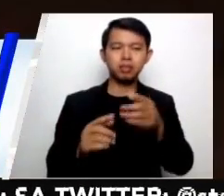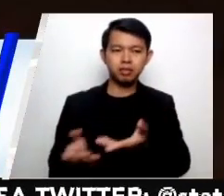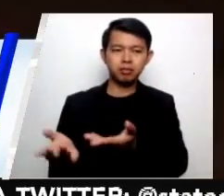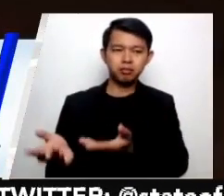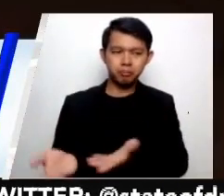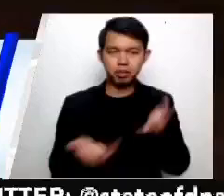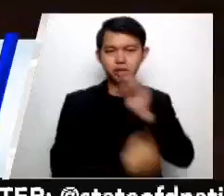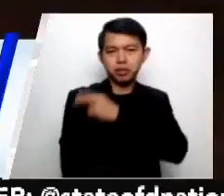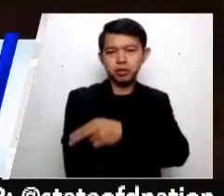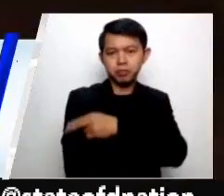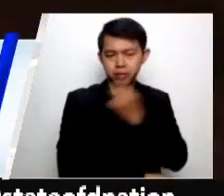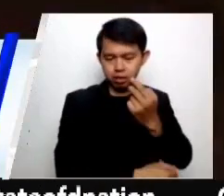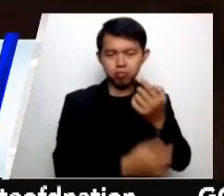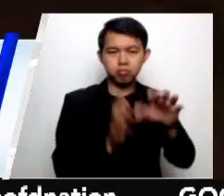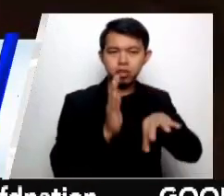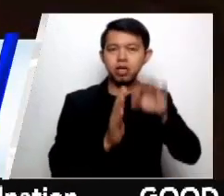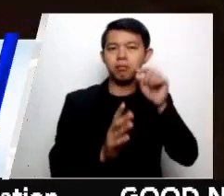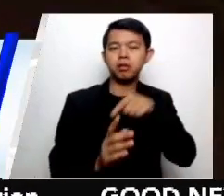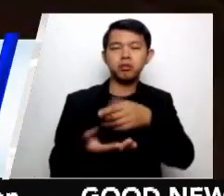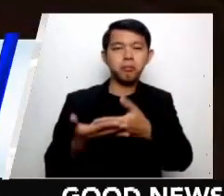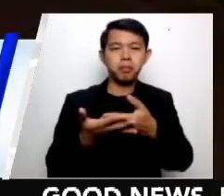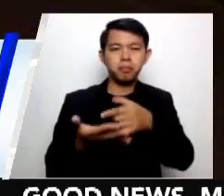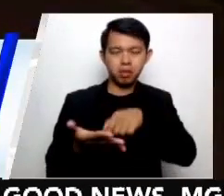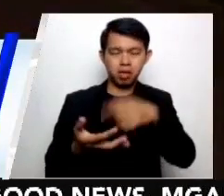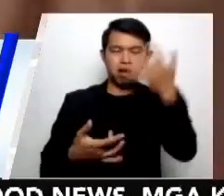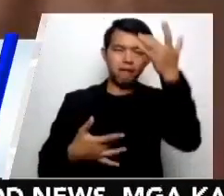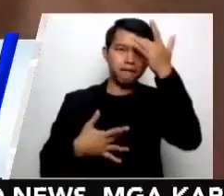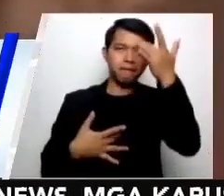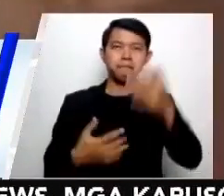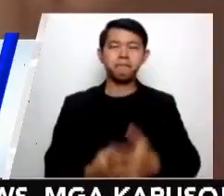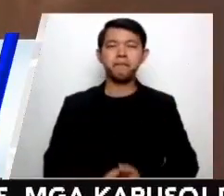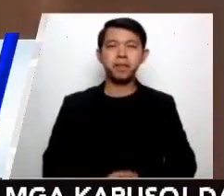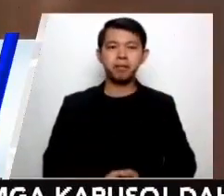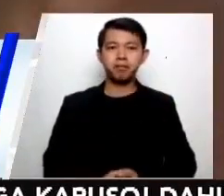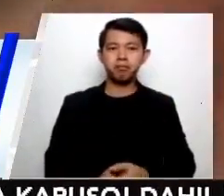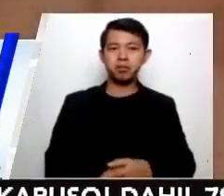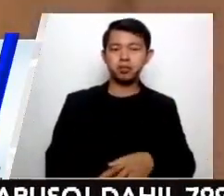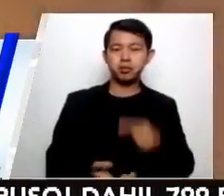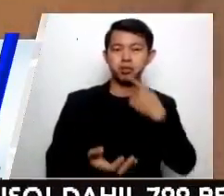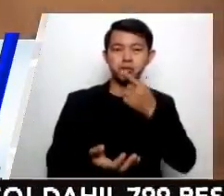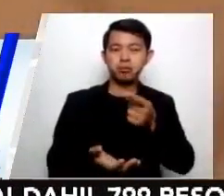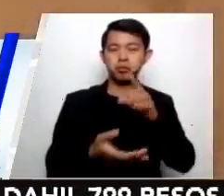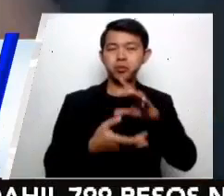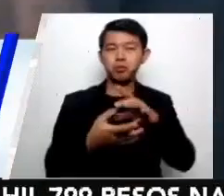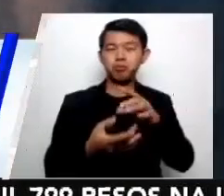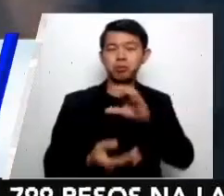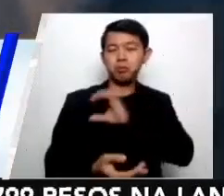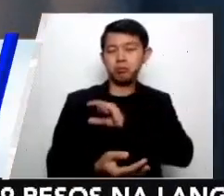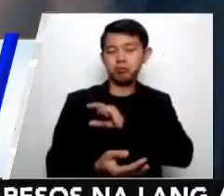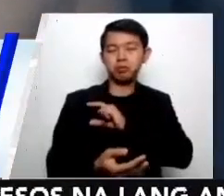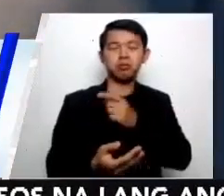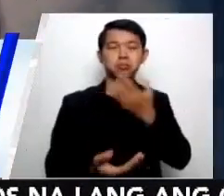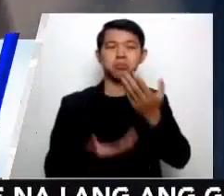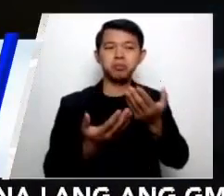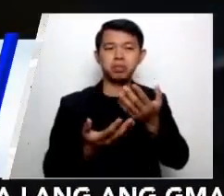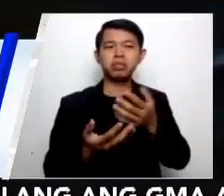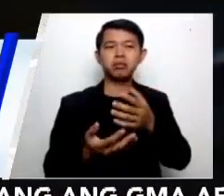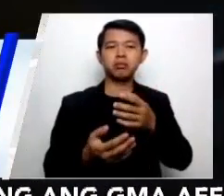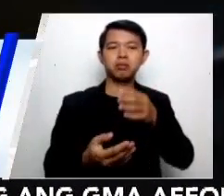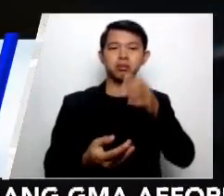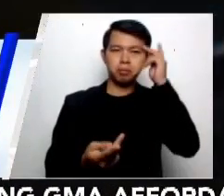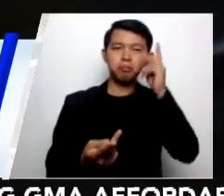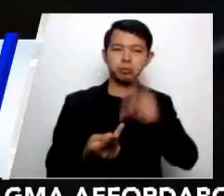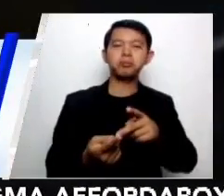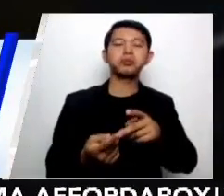sepsis pala ito. Sa tingin ng mga pulis, sinadyang iwan ng baby sa simbahan para may makakita sa oras ng simbang